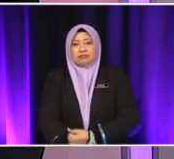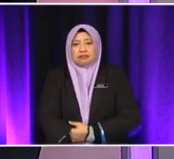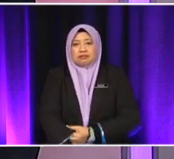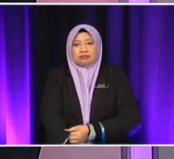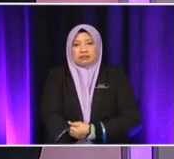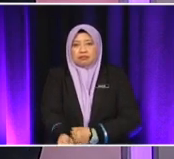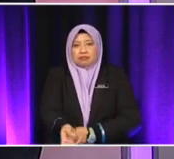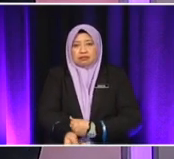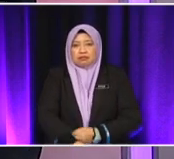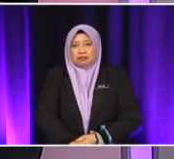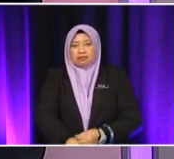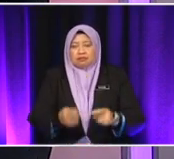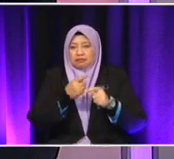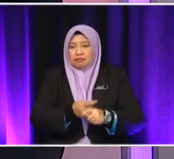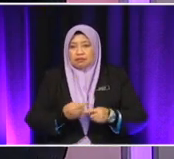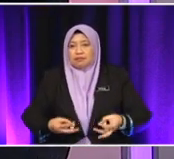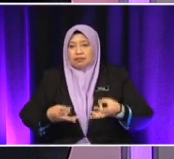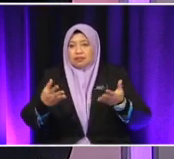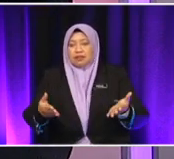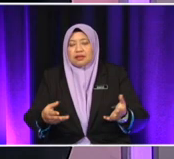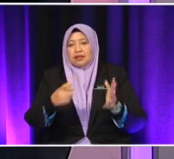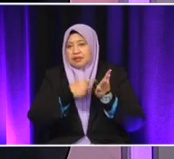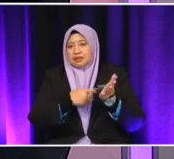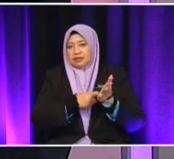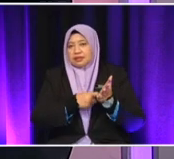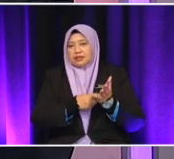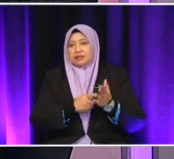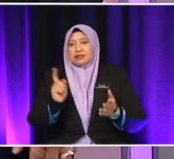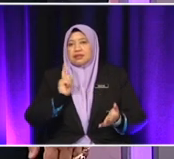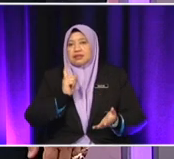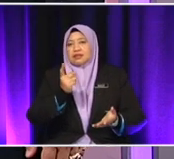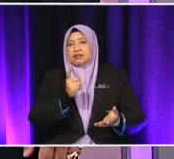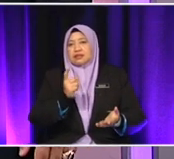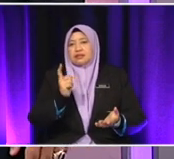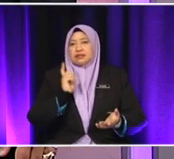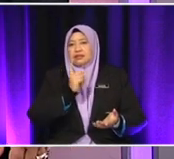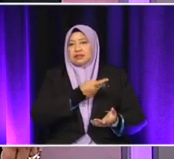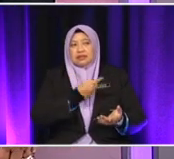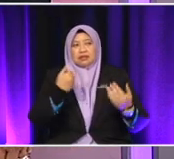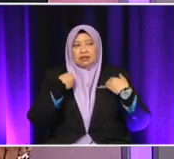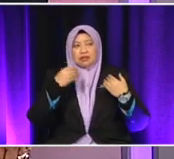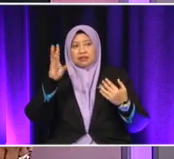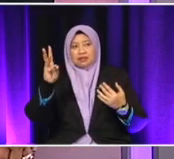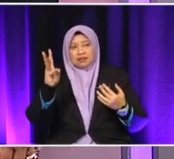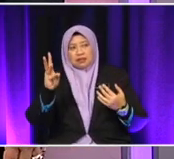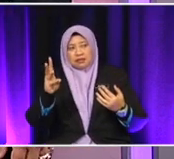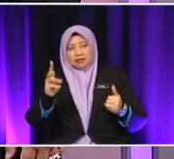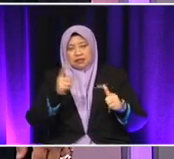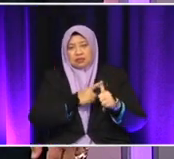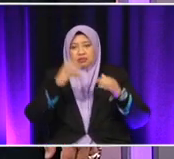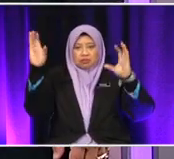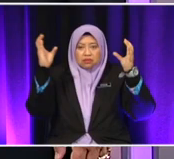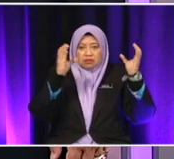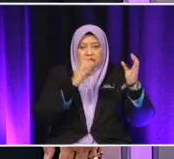penentu penawaran case lain daripada penentu harga kita ada sebenarnya kita ada 6 penentu penawaran kita ada cuaca